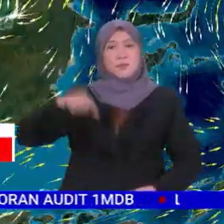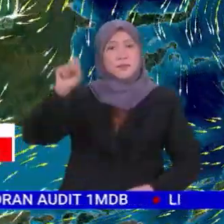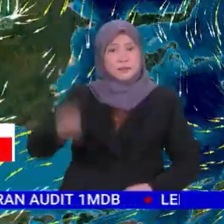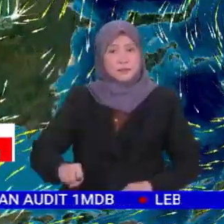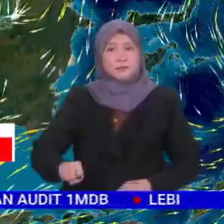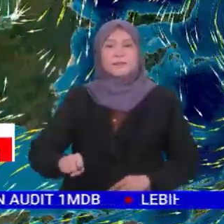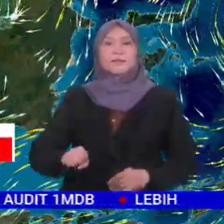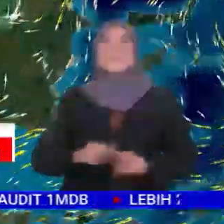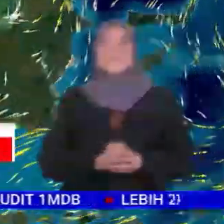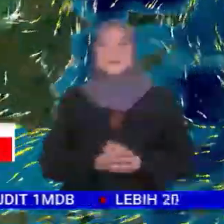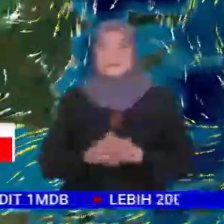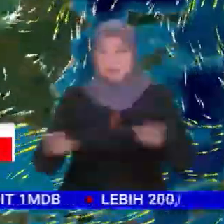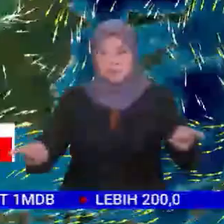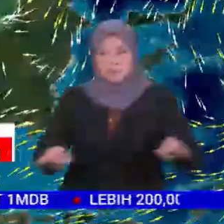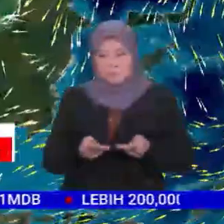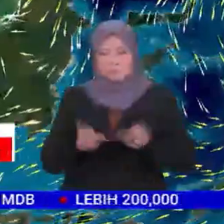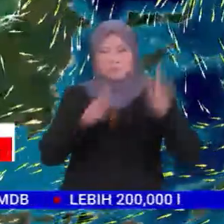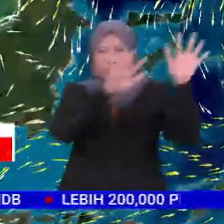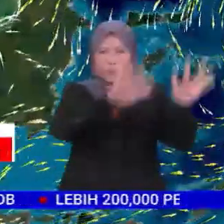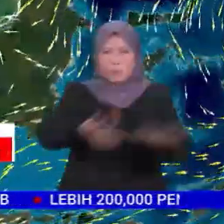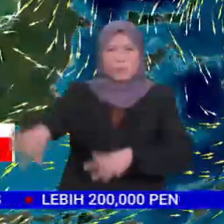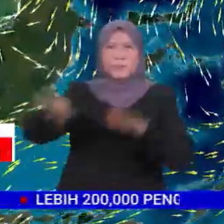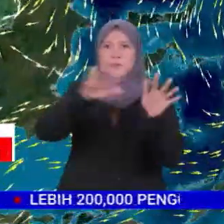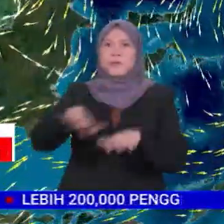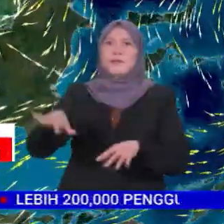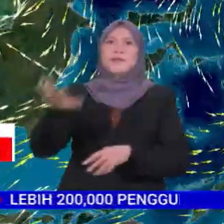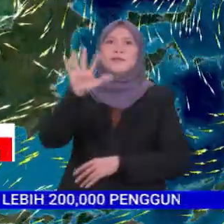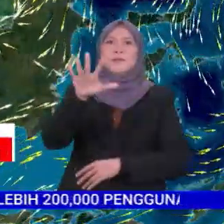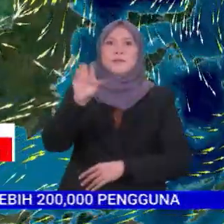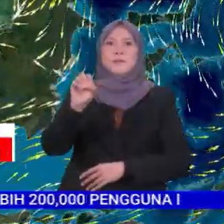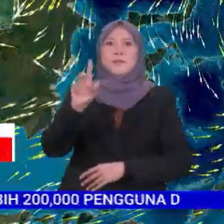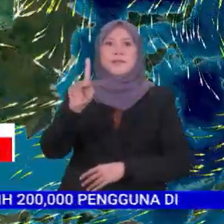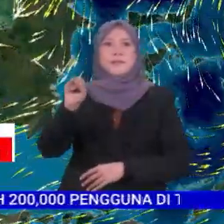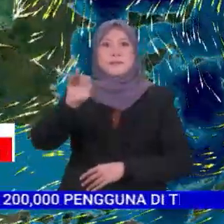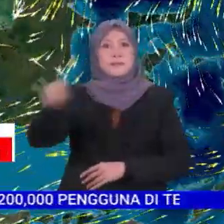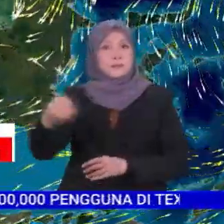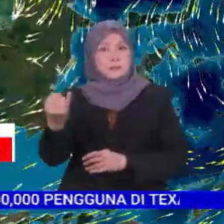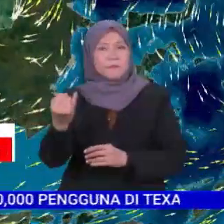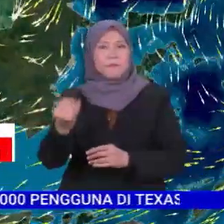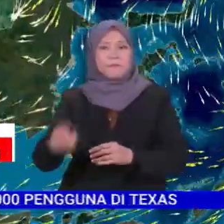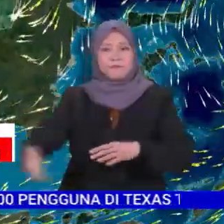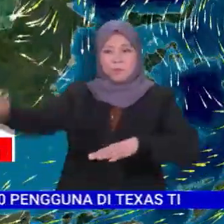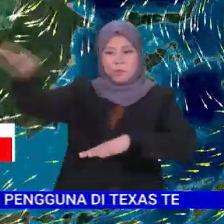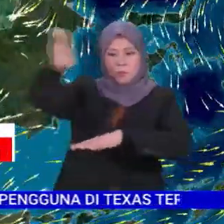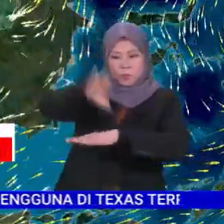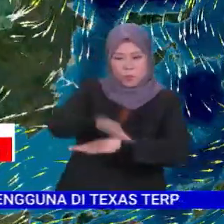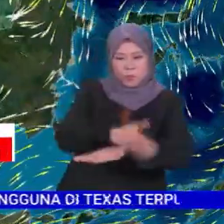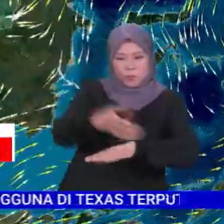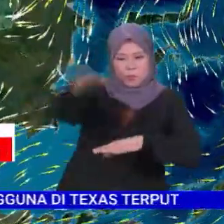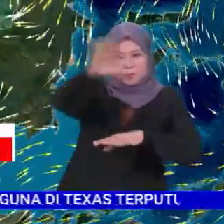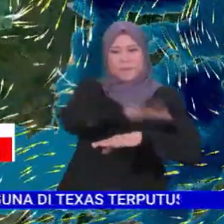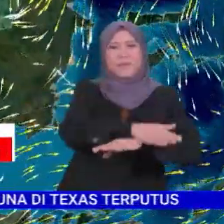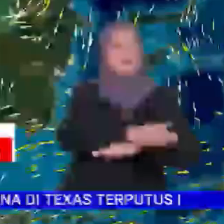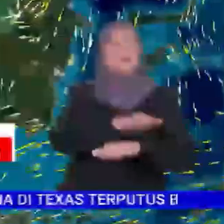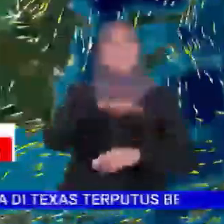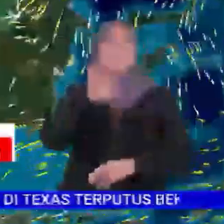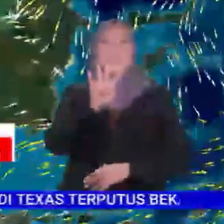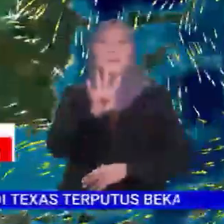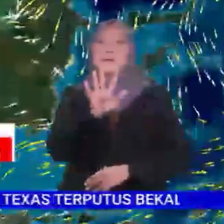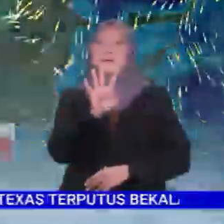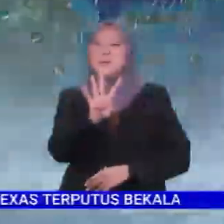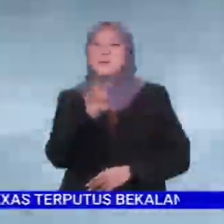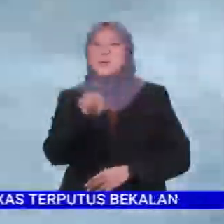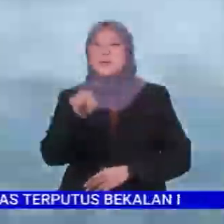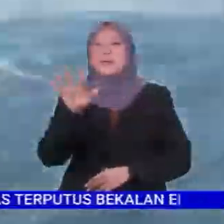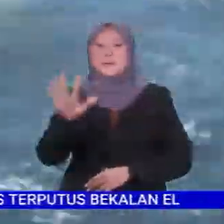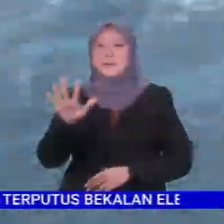angin di sekitar kawasan terbabit yang boleh mencecah sehingga 50 km/jam dan ketinggian ombak yang boleh mencapai sehingga 4.5